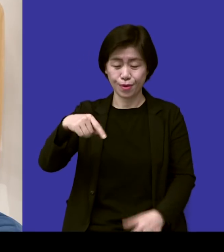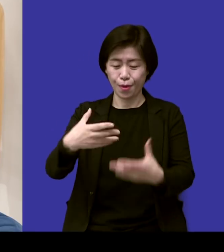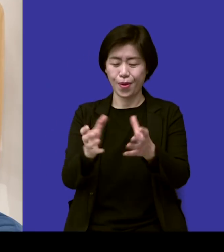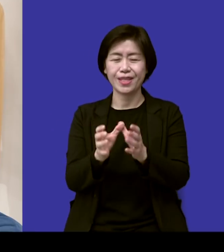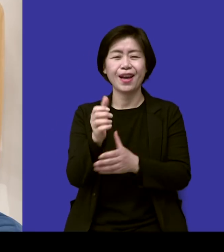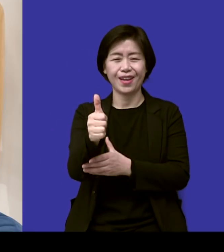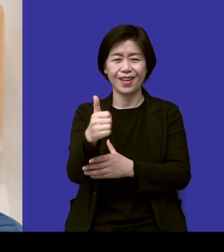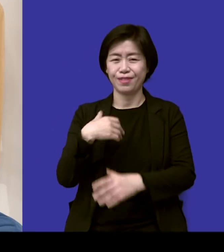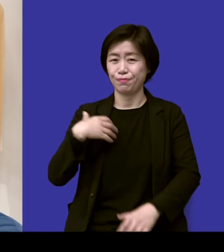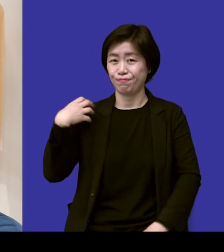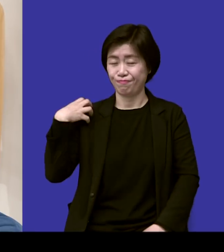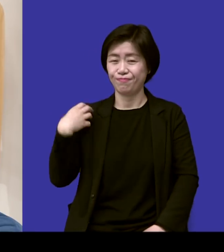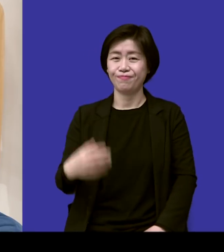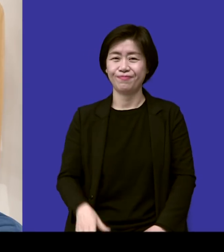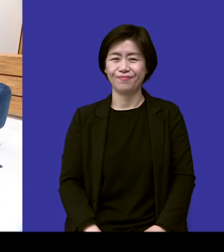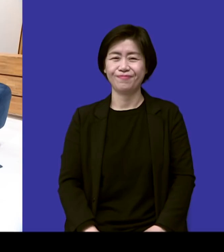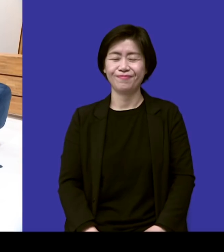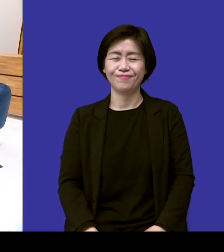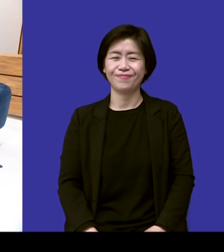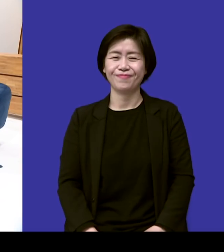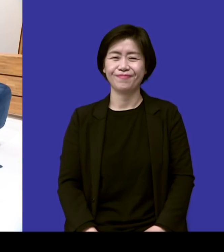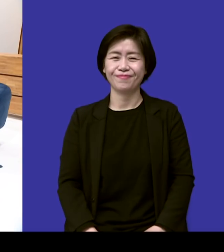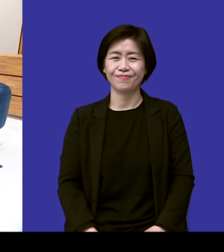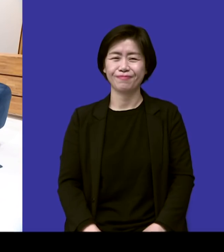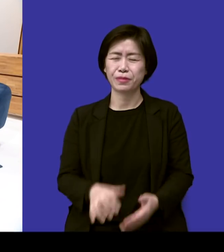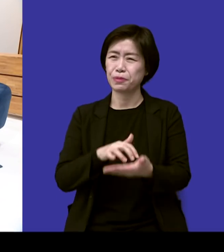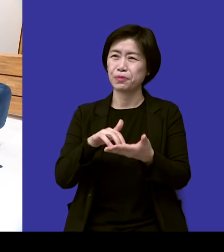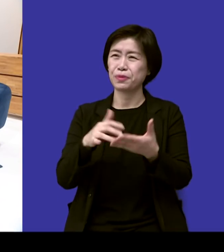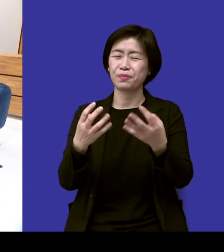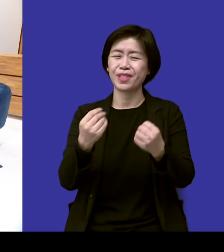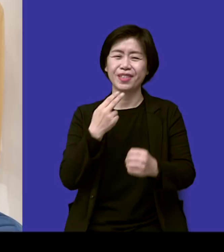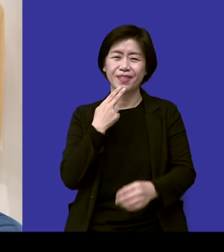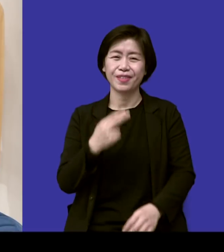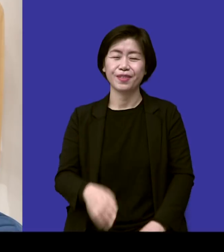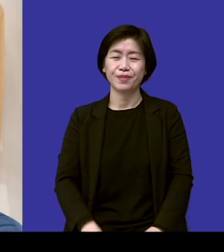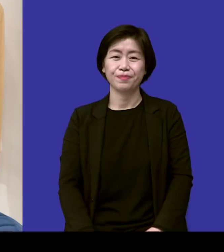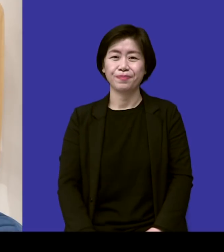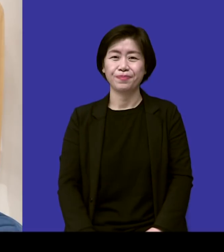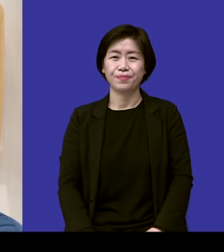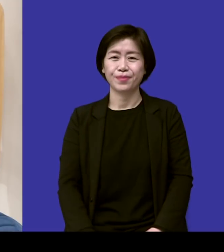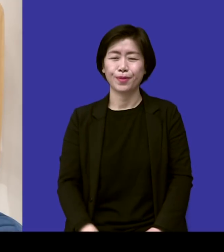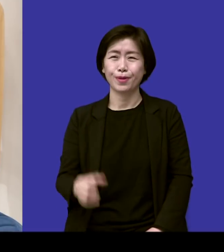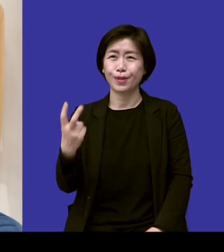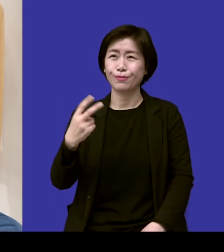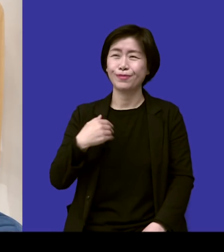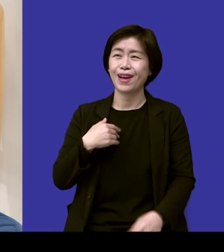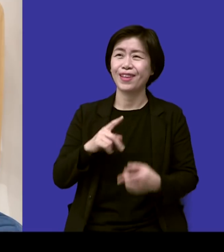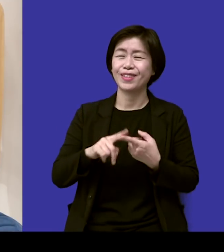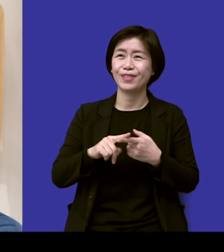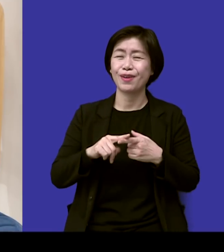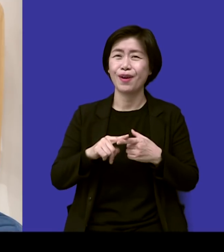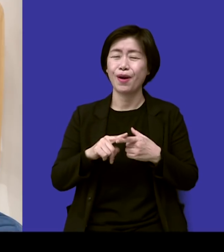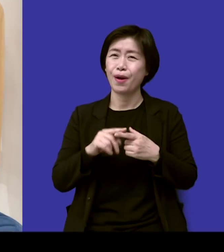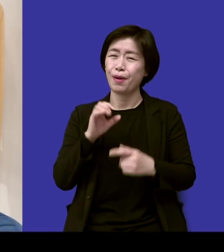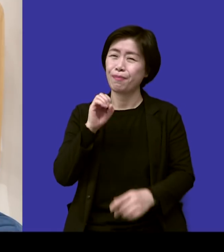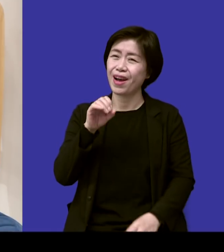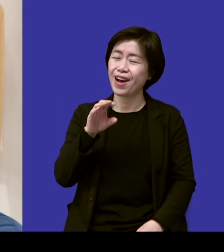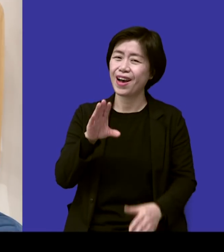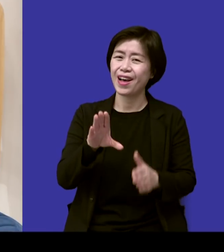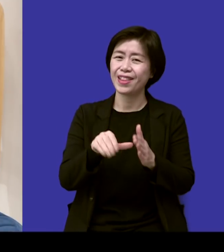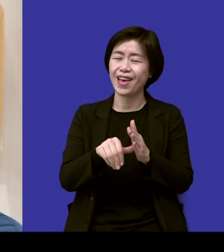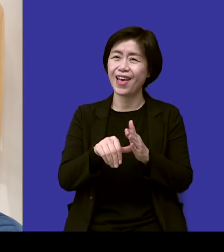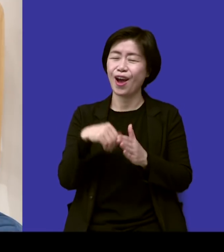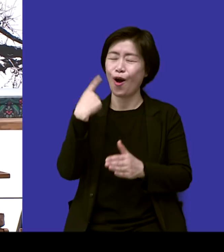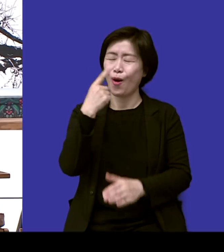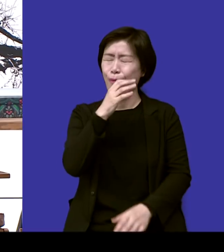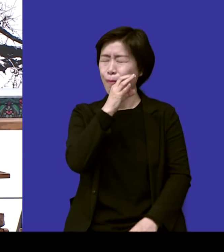아. 않지만 훌륭하네요. 소수로 예배 아. 드리고 있습니다. 어. 이렇게 자꾸 얘기하면 예. 제가 더